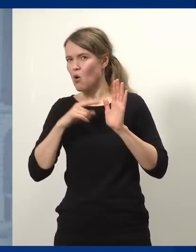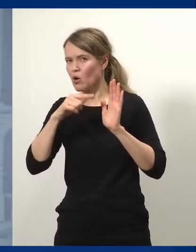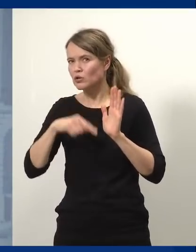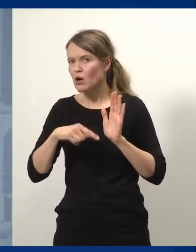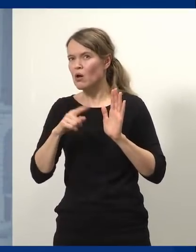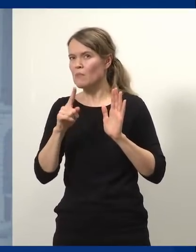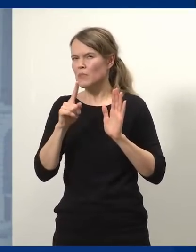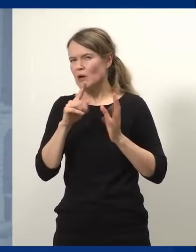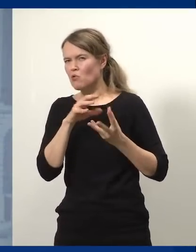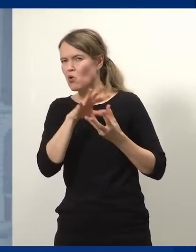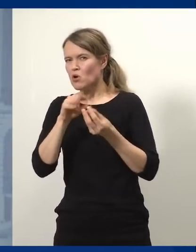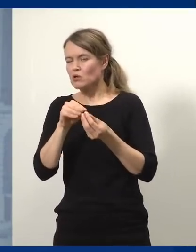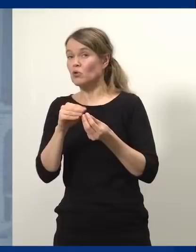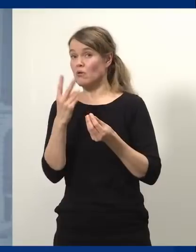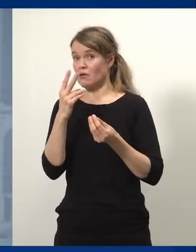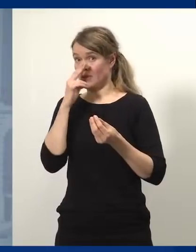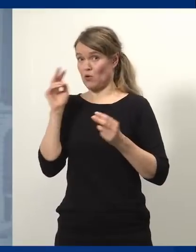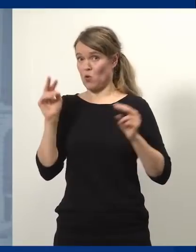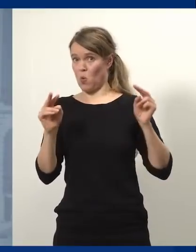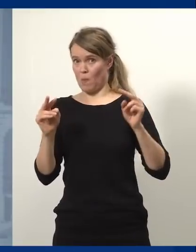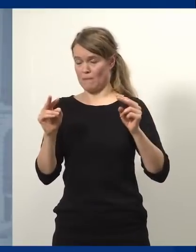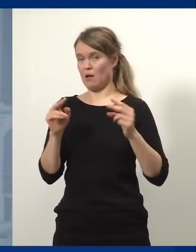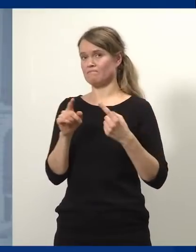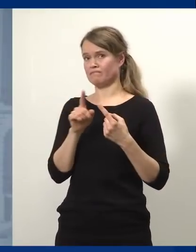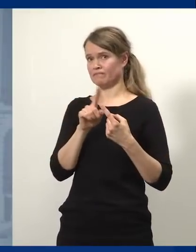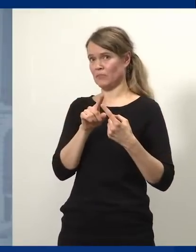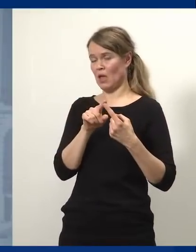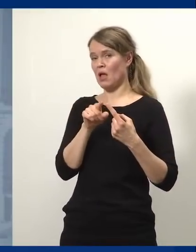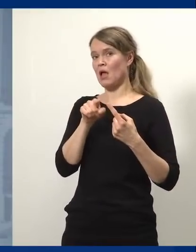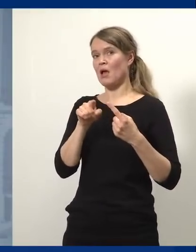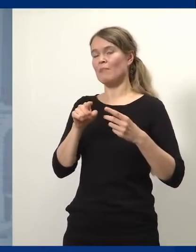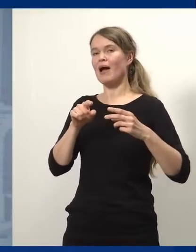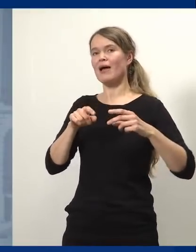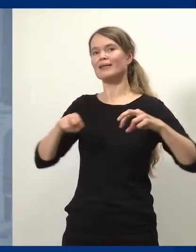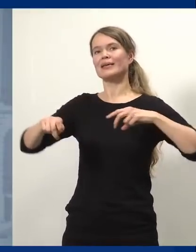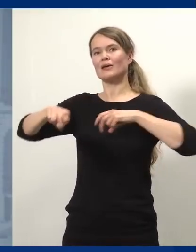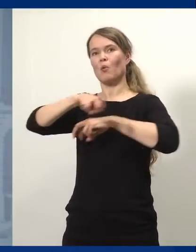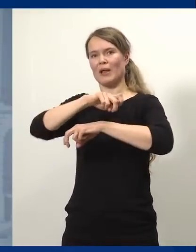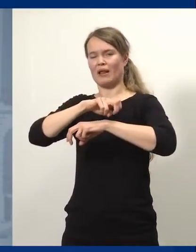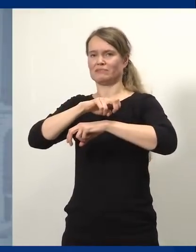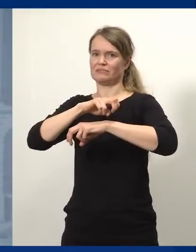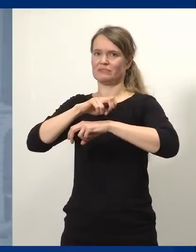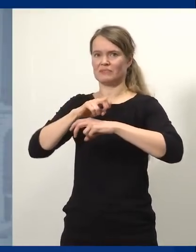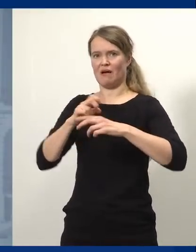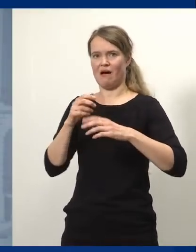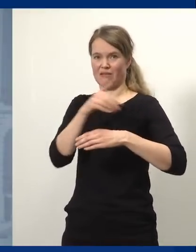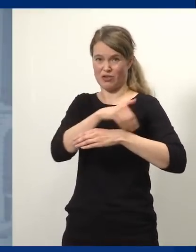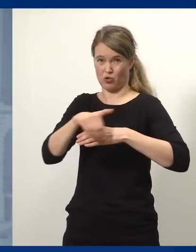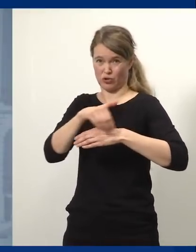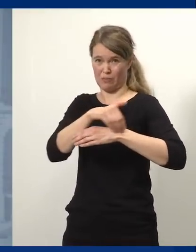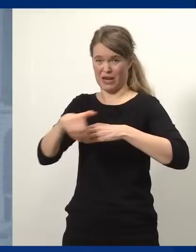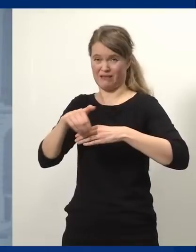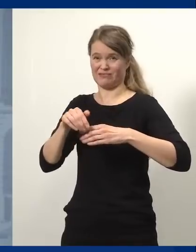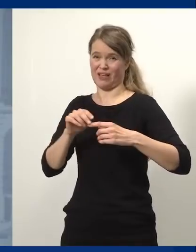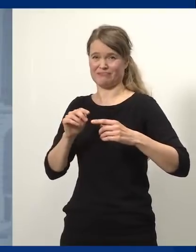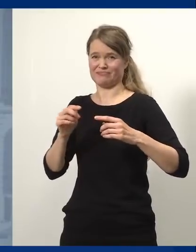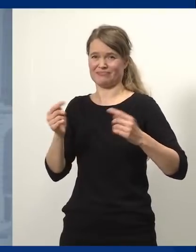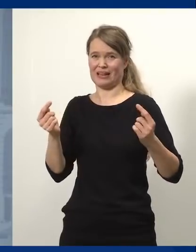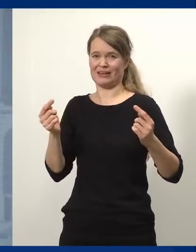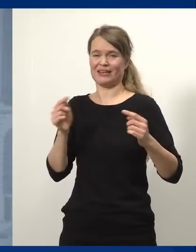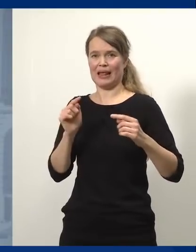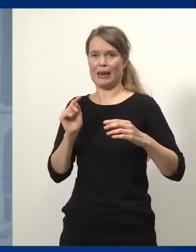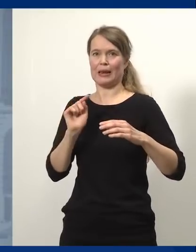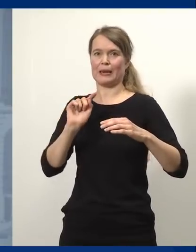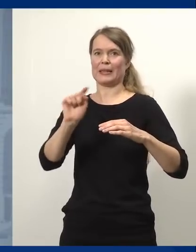näkökulmasta. Yksi on edelleen tämä samankaltainen liikkumisen rajoittaminen, mitä oli viime keväänä käytössä. Ja toinen